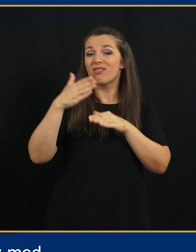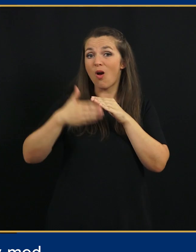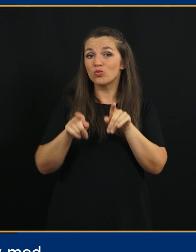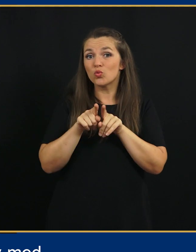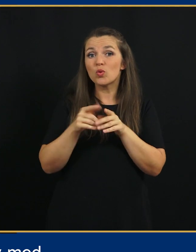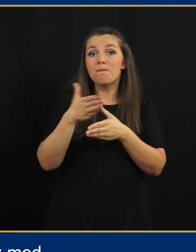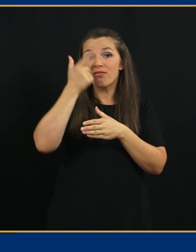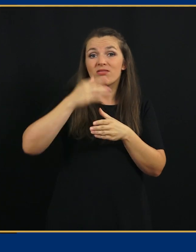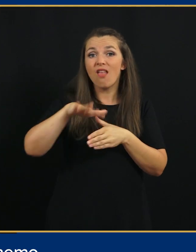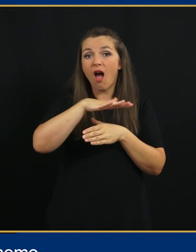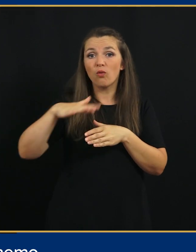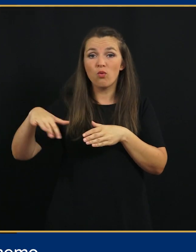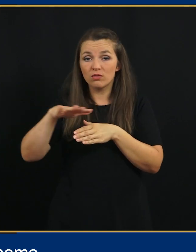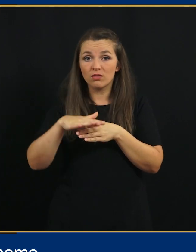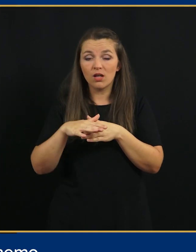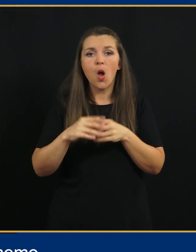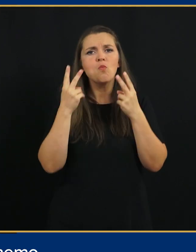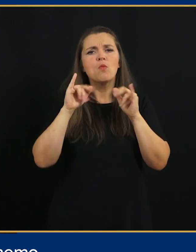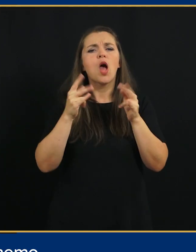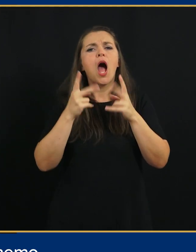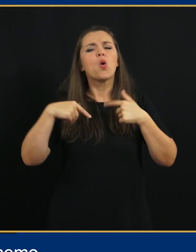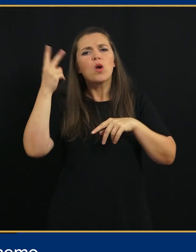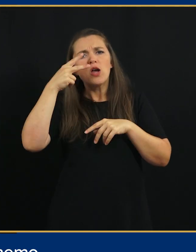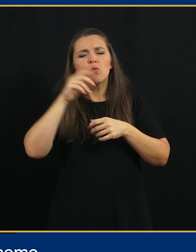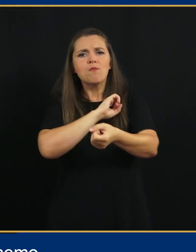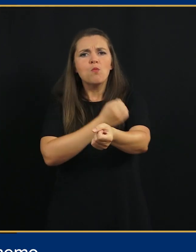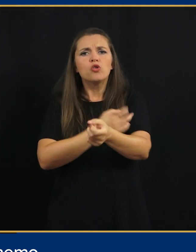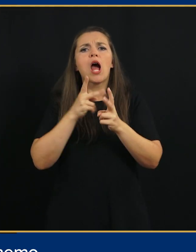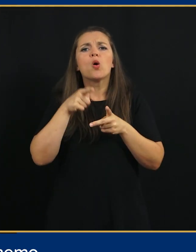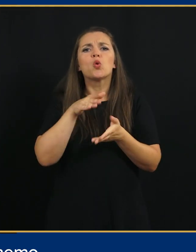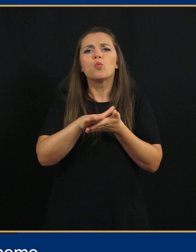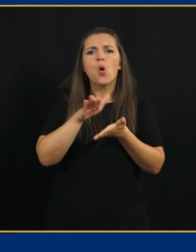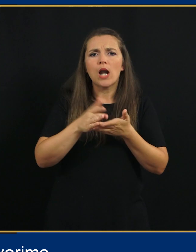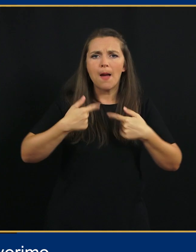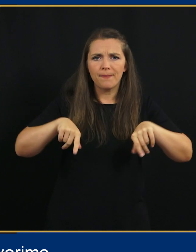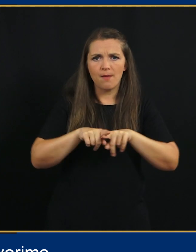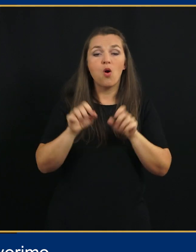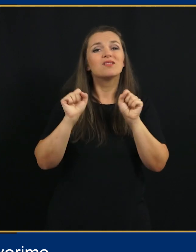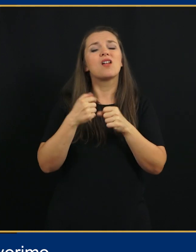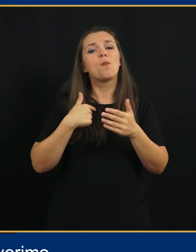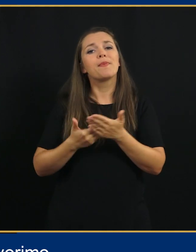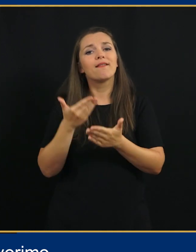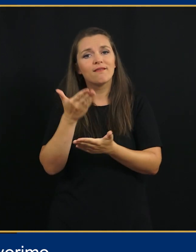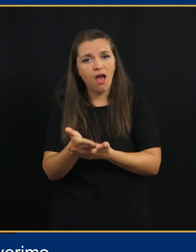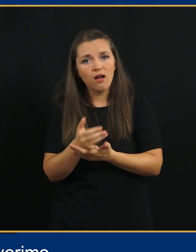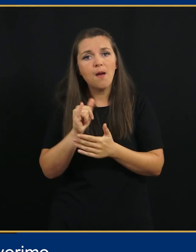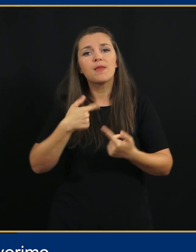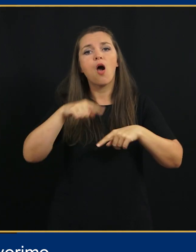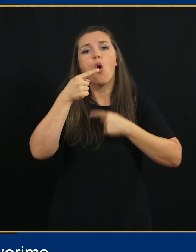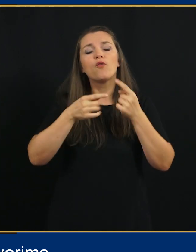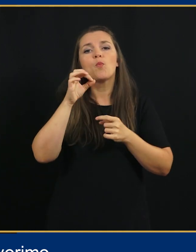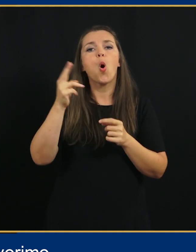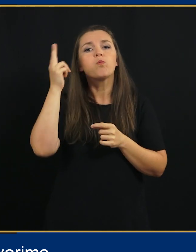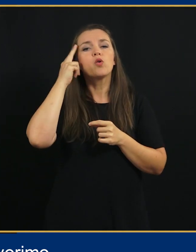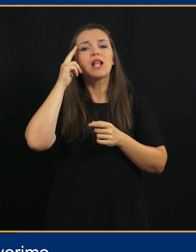navsezadnje med narodi. Pomembno je, kako razumemo moč in kako jo uporabljamo. Zato predlagam, da spregovorimo